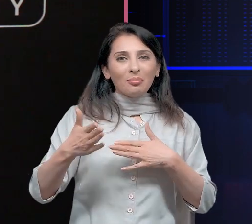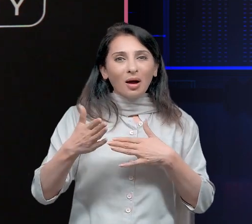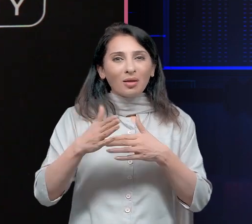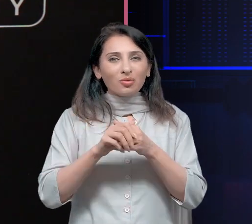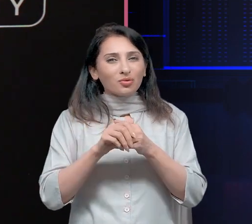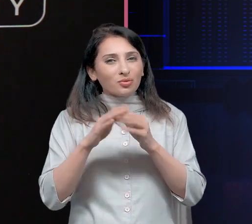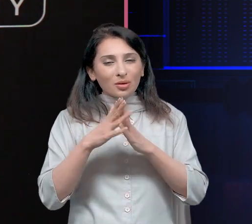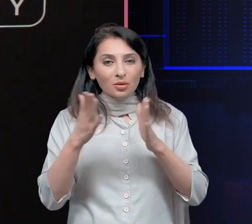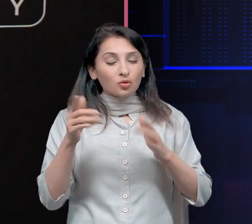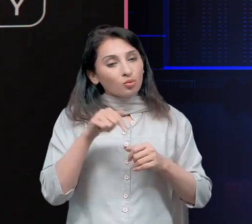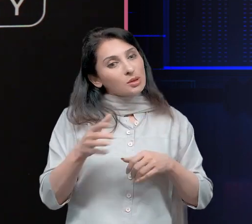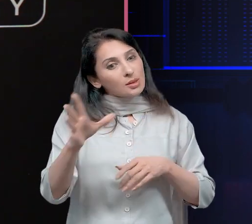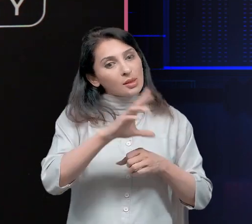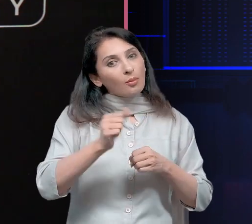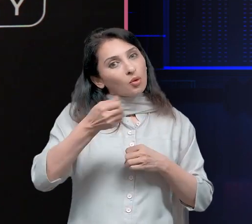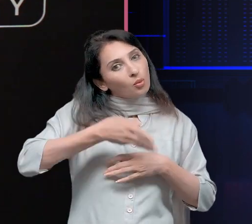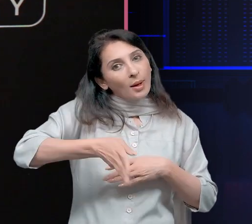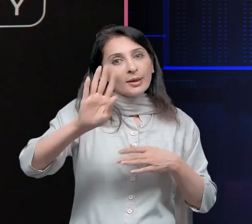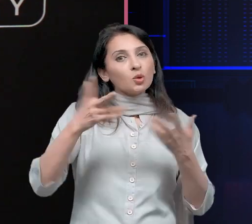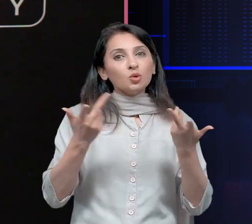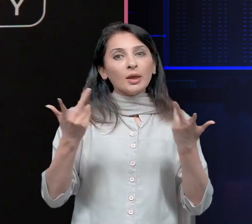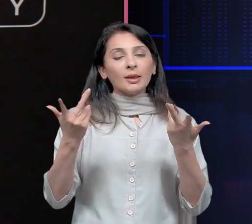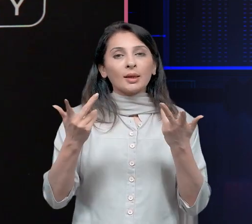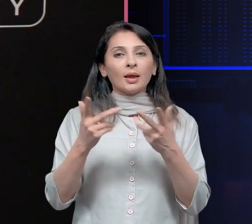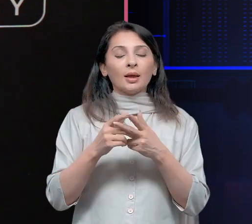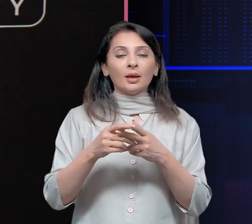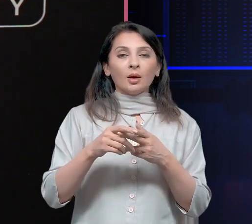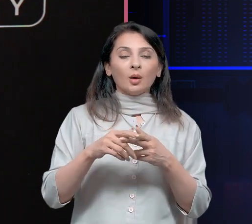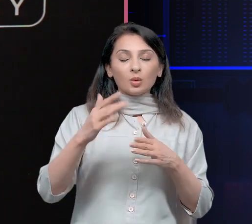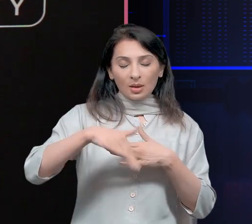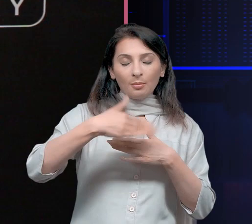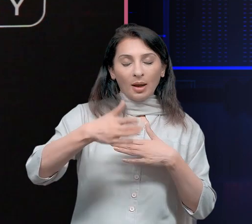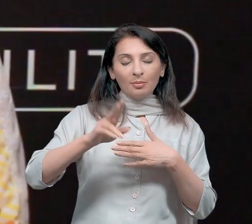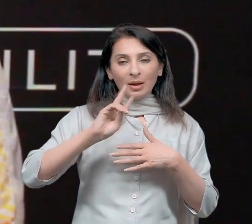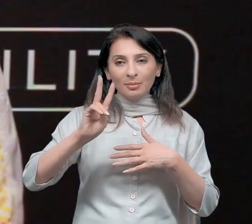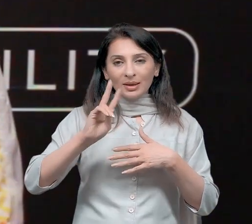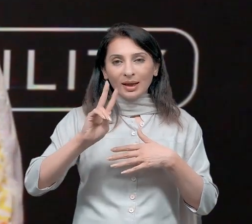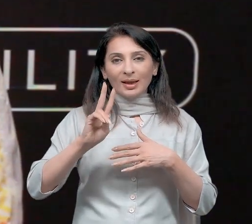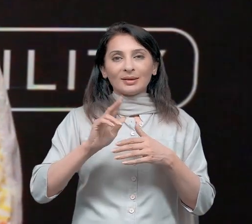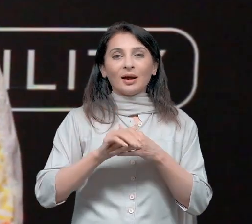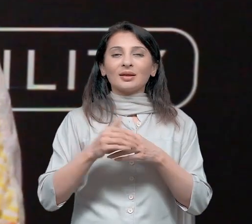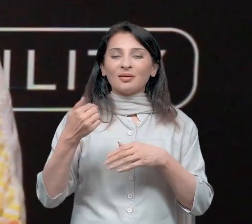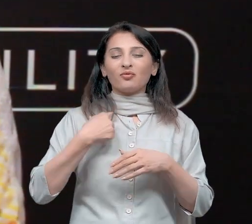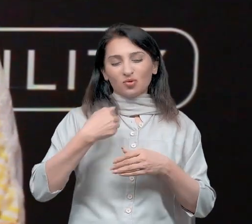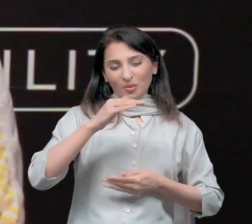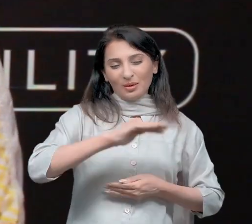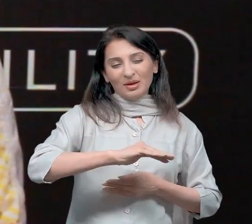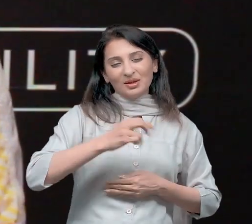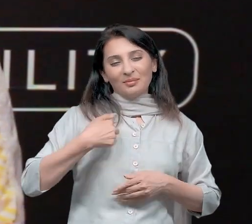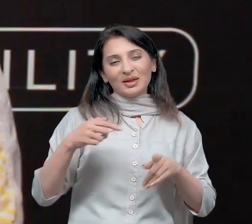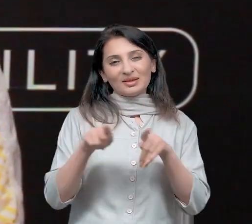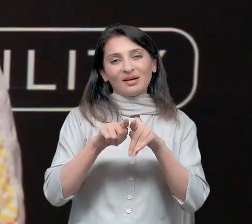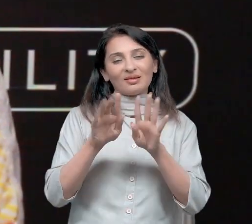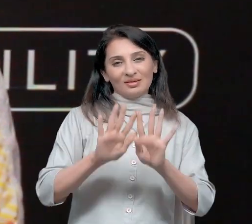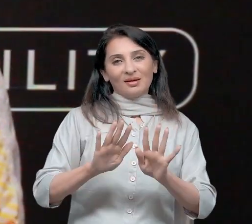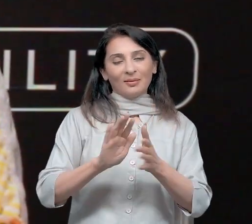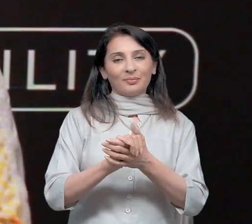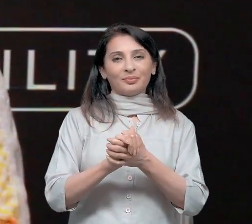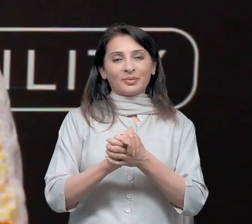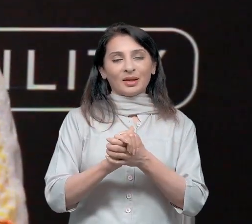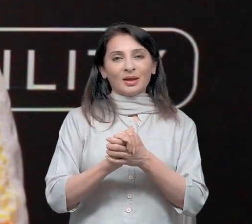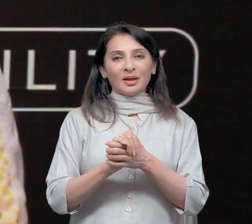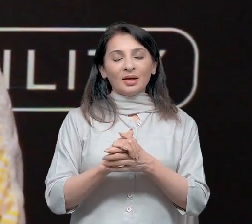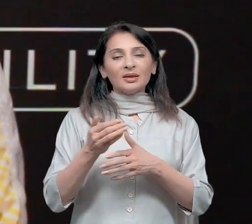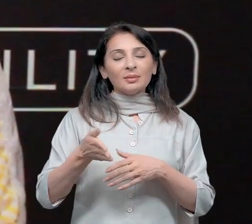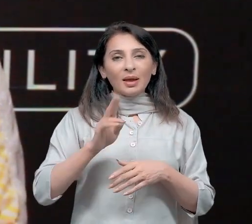اٹھ کے باہر نکل گئے. پھر مجھے اس کو سمجھانا پڑا کہ نہیں بھئی وہ ایسا میرے بچے کے ساتھ ہوا تھا. تو یہ بات میں آپ کو اس لیے کہنا چاہتی ہوں کہ